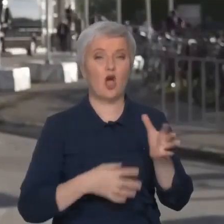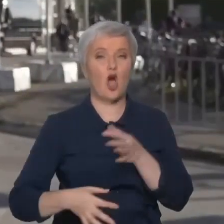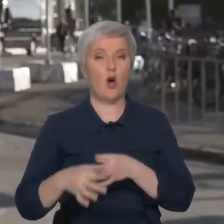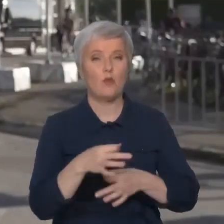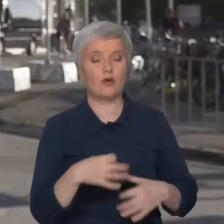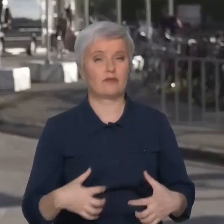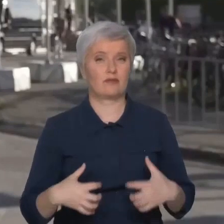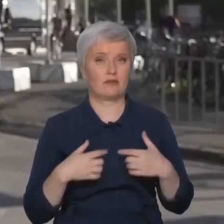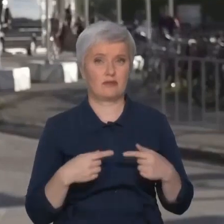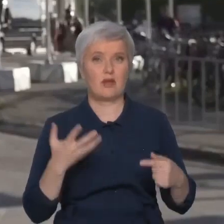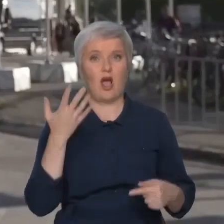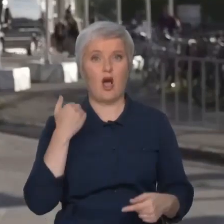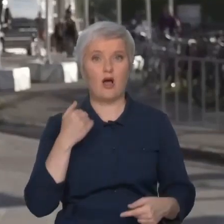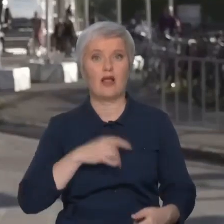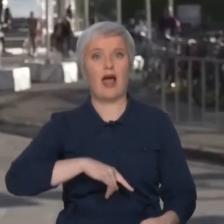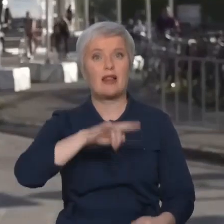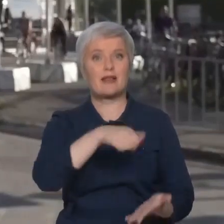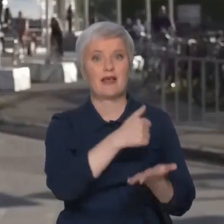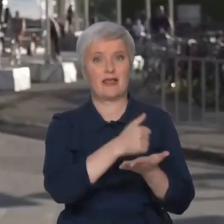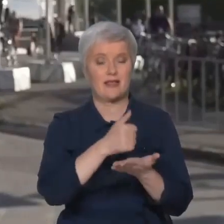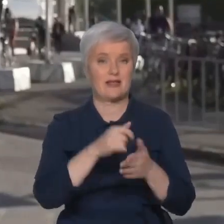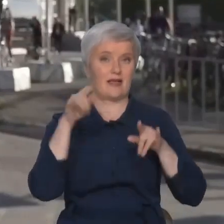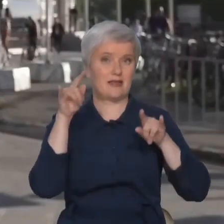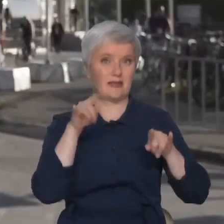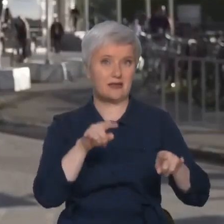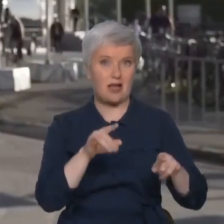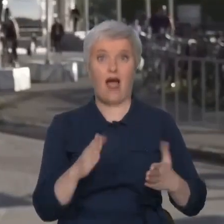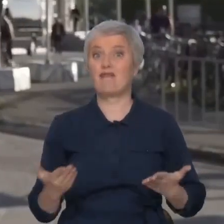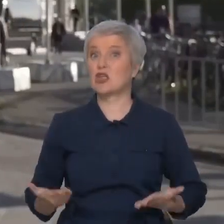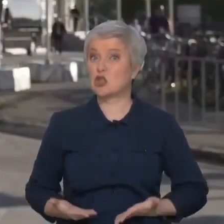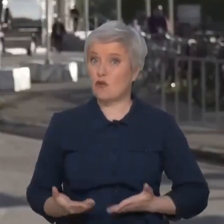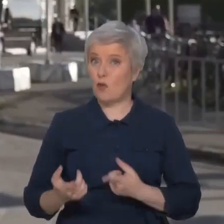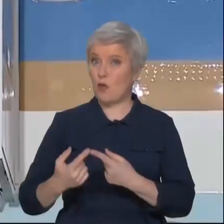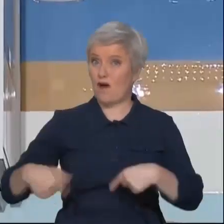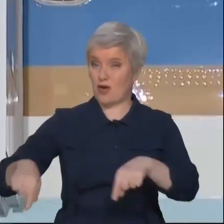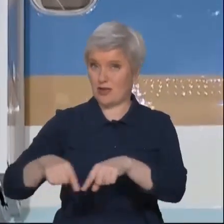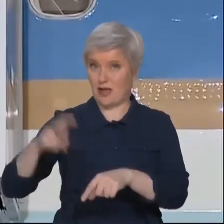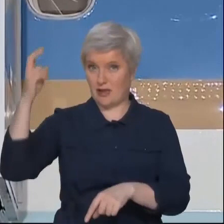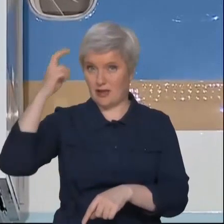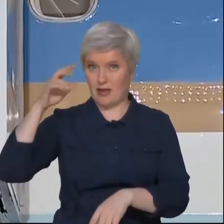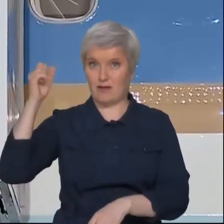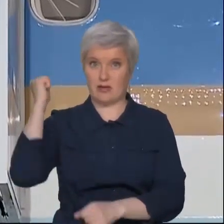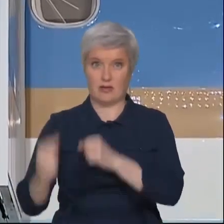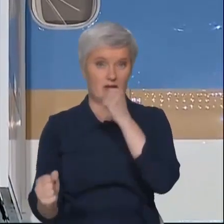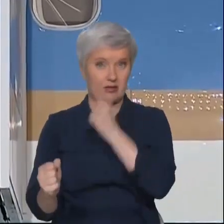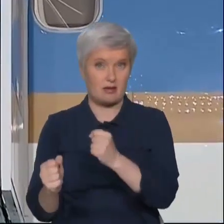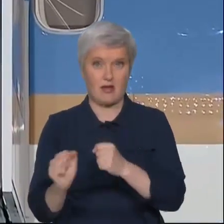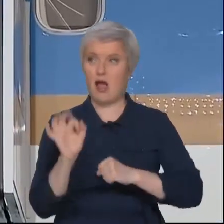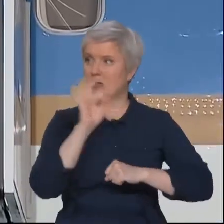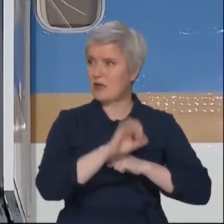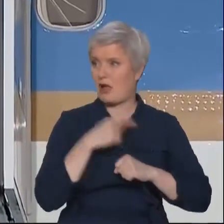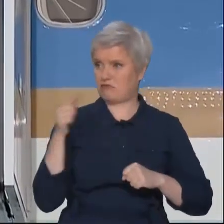коли літаки лідерів сідали тут, у Німеччині, у житловому кварталі Києва приземлялися ракети. І на Заході це розцінили як